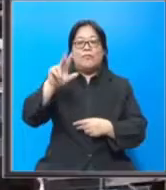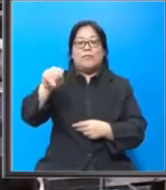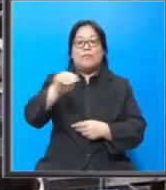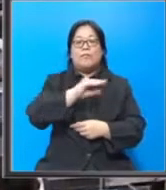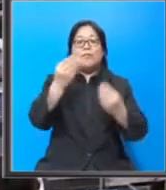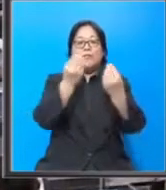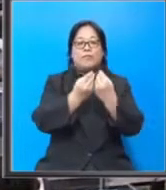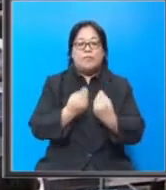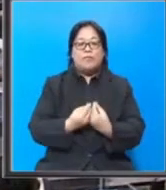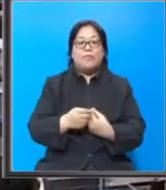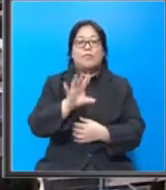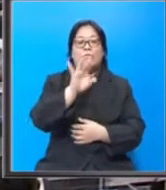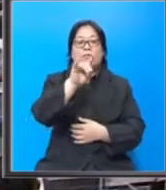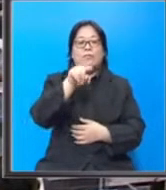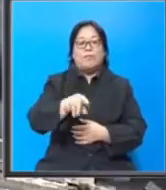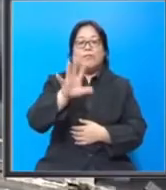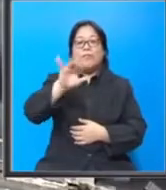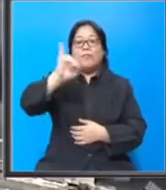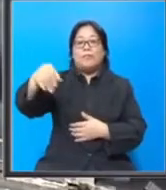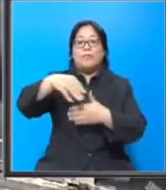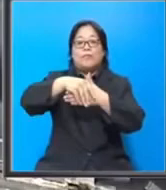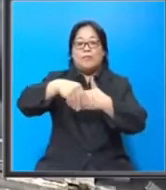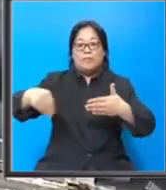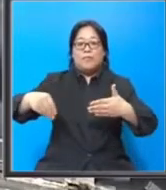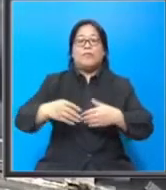sebanyak 85000000